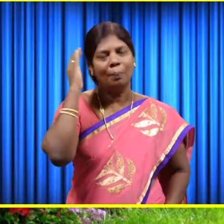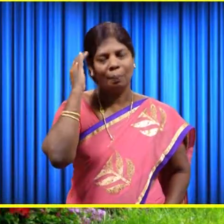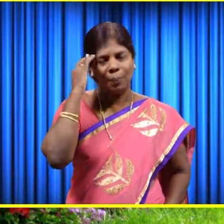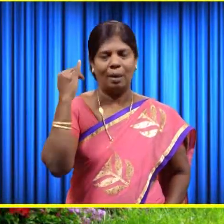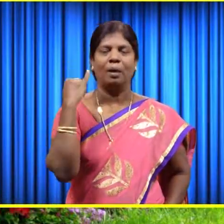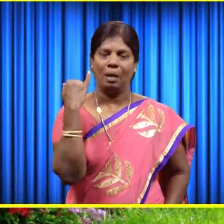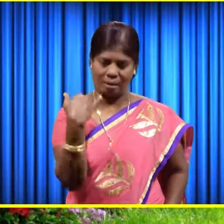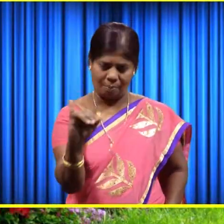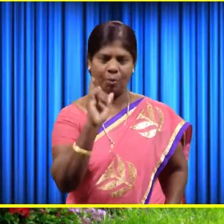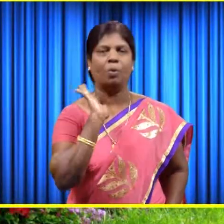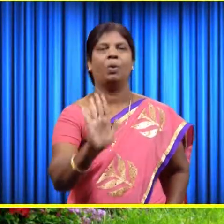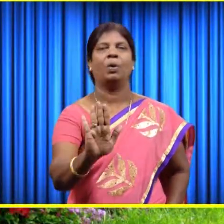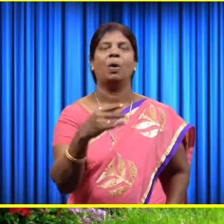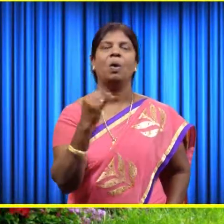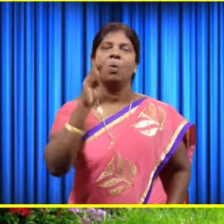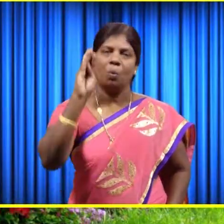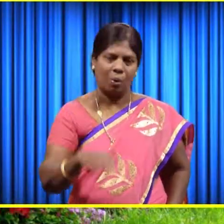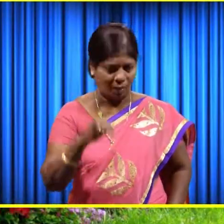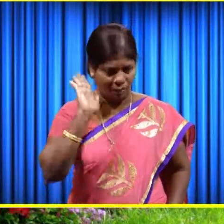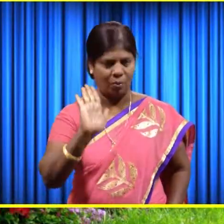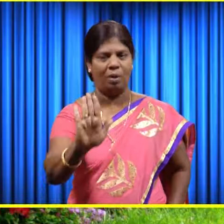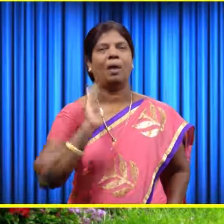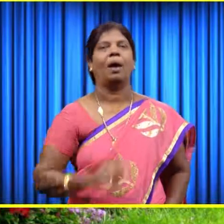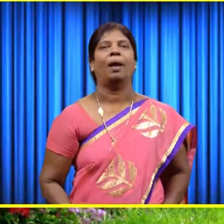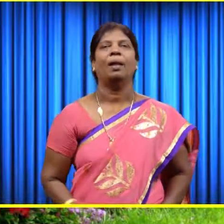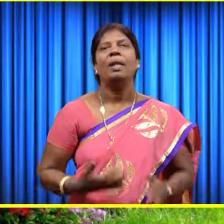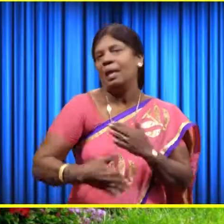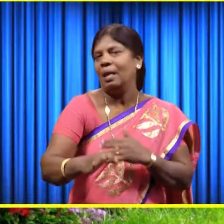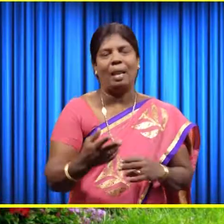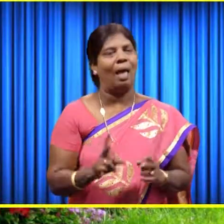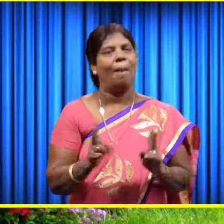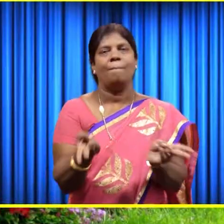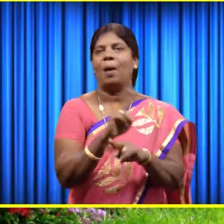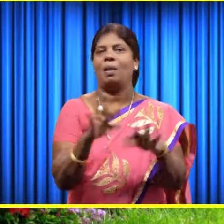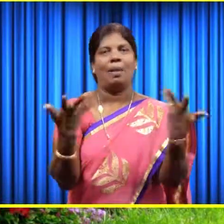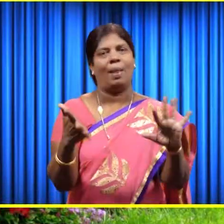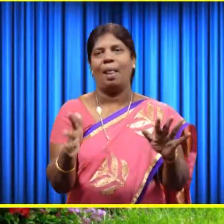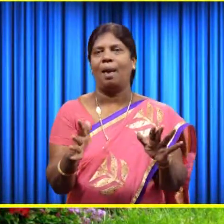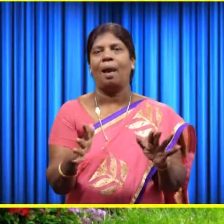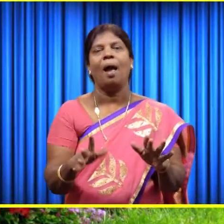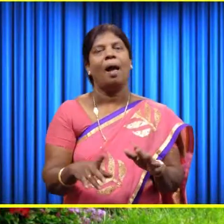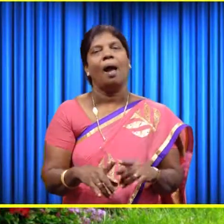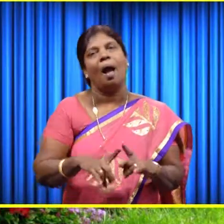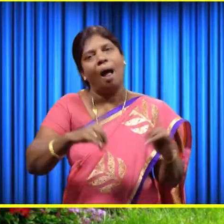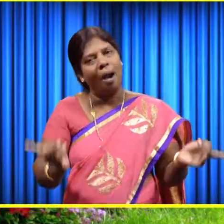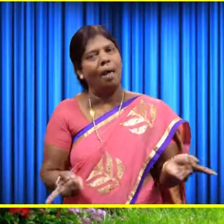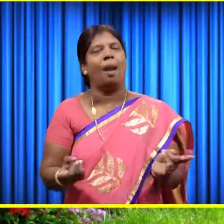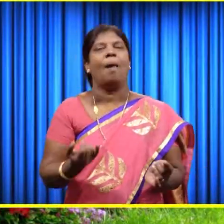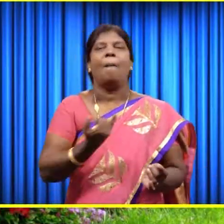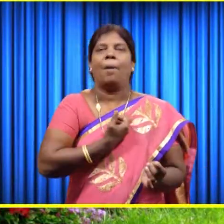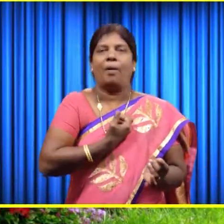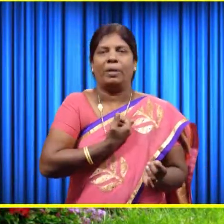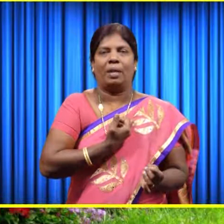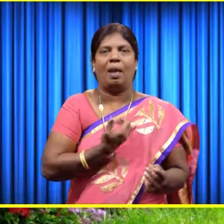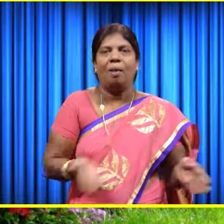பாவம் இருக்கிறது, உன்னிலே குறைவு இருக்கிறது, இதில் மாற்றங்கள் ஒன்றும் கிடையாது, உன்னுடைய பாவத்தை